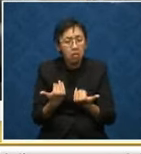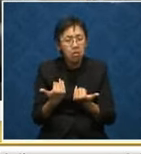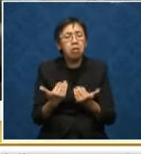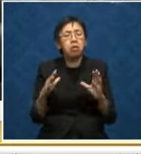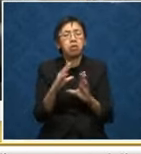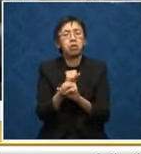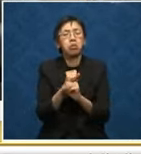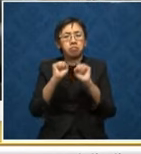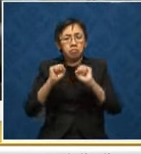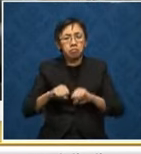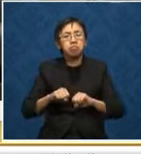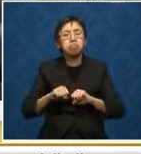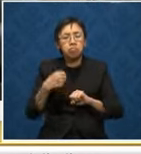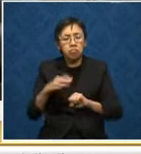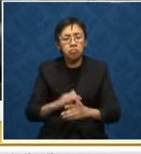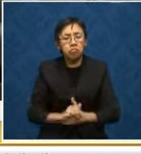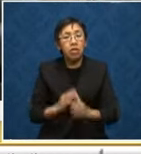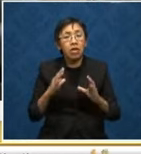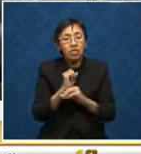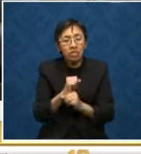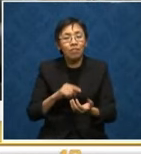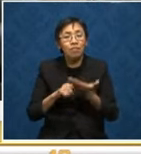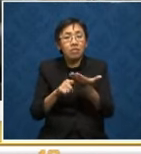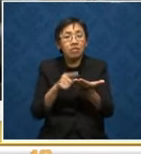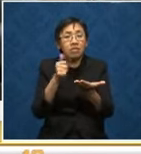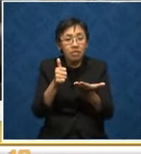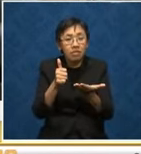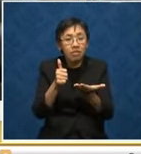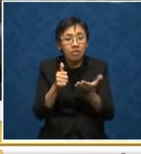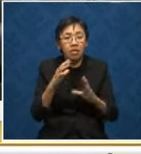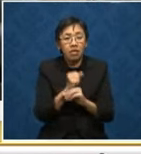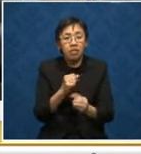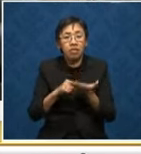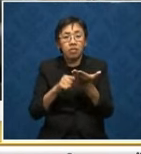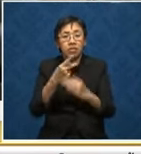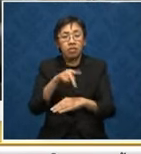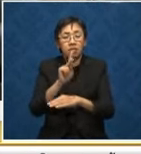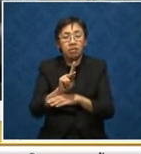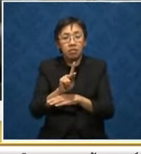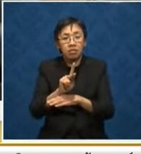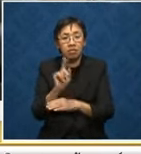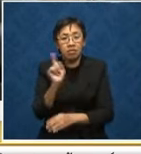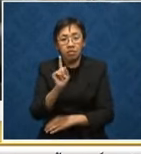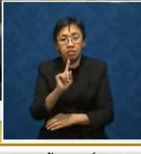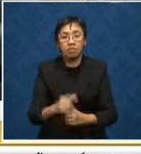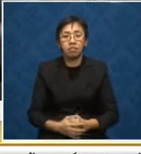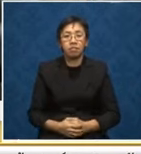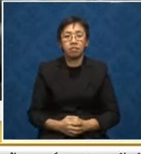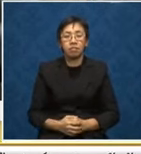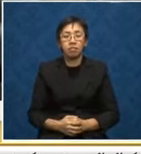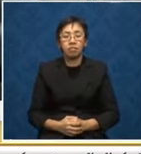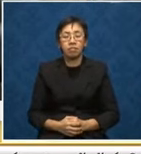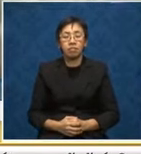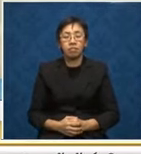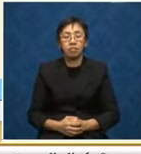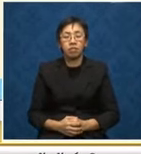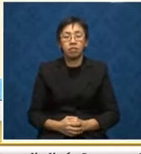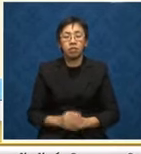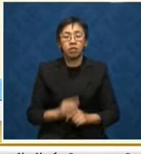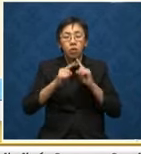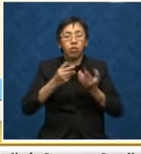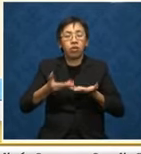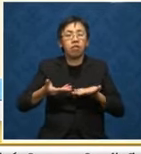เป็นข้อสรุปที่จะพอจะนำเสนอเป็นยติต่อท่านประธานได้นะครับนั่นก็คือให้เราเนี่ยมีการห